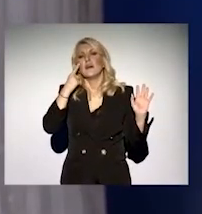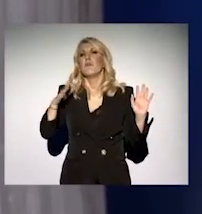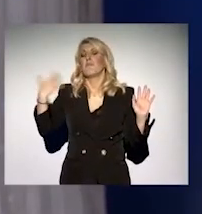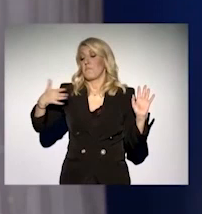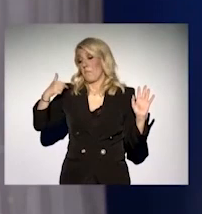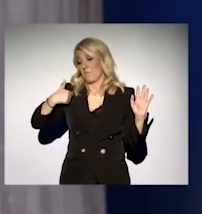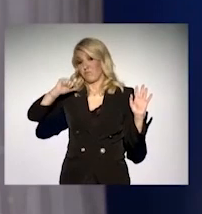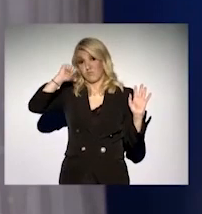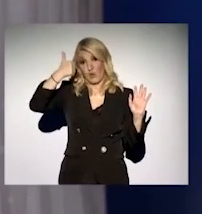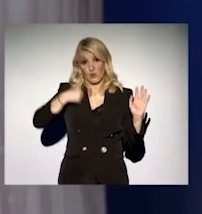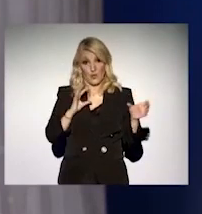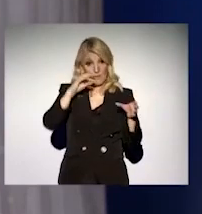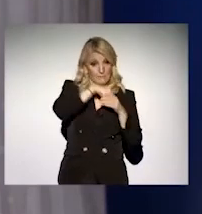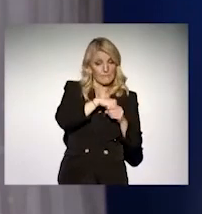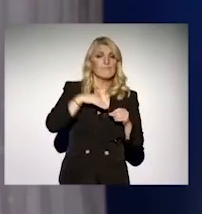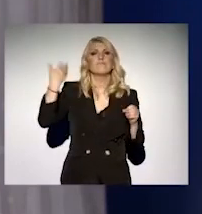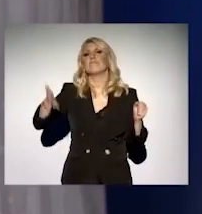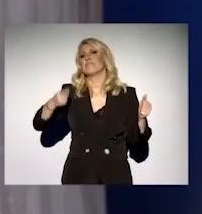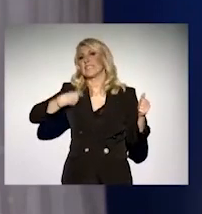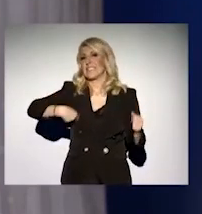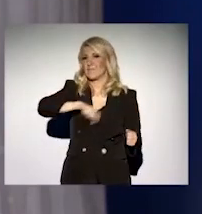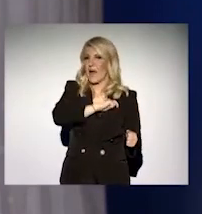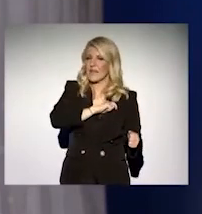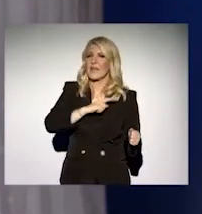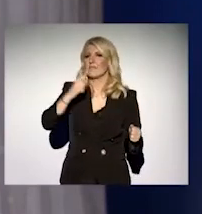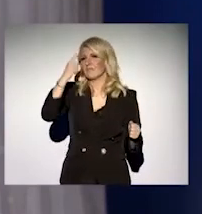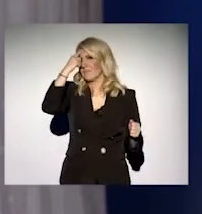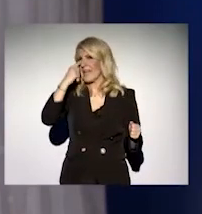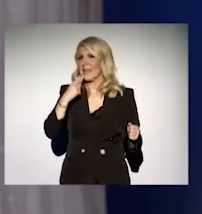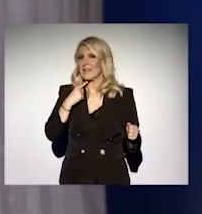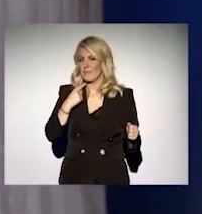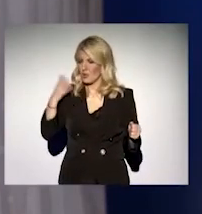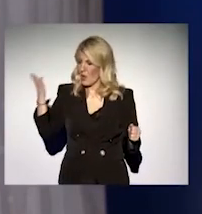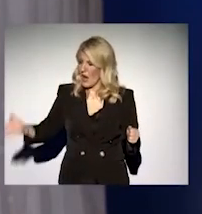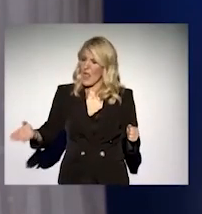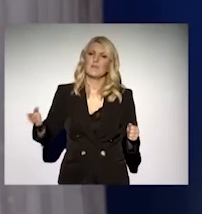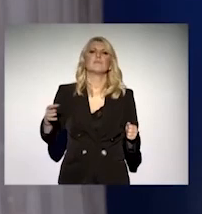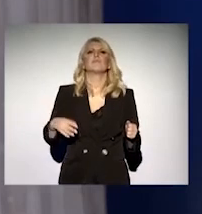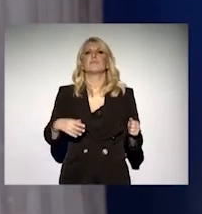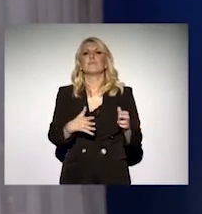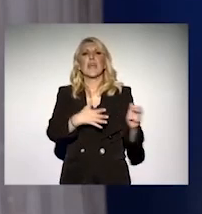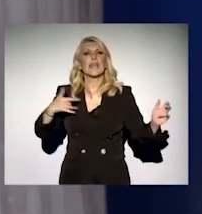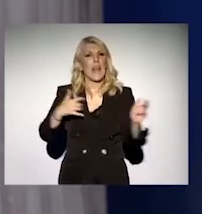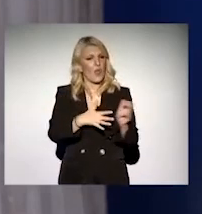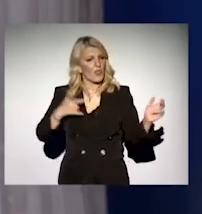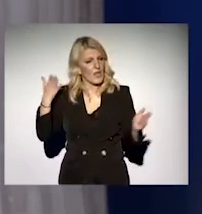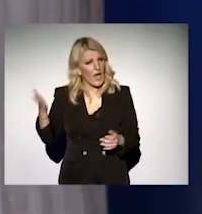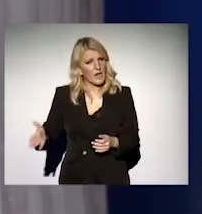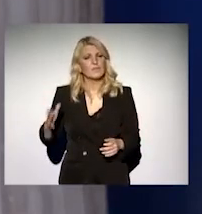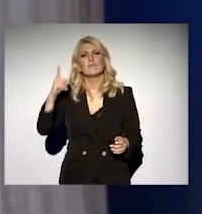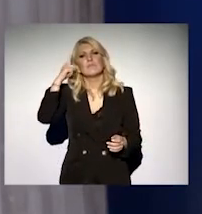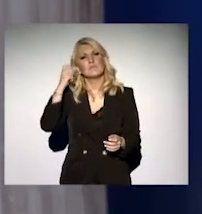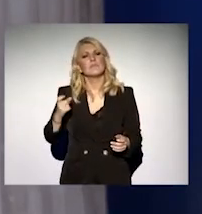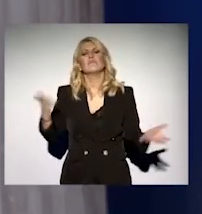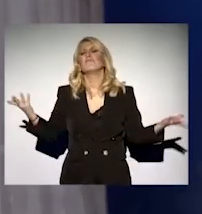μια συγκεκριμένη πρόταση στη Βουλή, απαιτεί αυτή η πρόταση να συνοδεύεται από ένα συγκεκριμένο αριθμό υπογραφών, να έρθει προς συζήτηση,